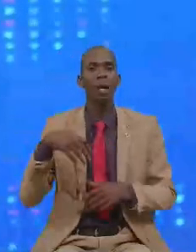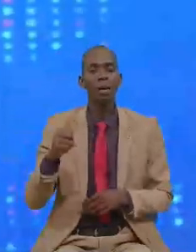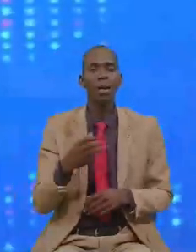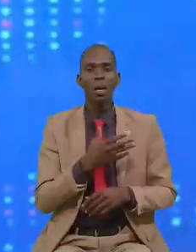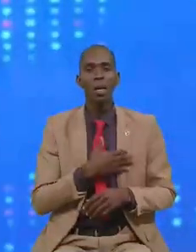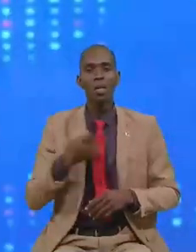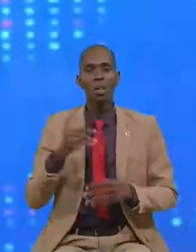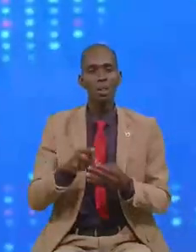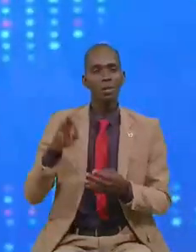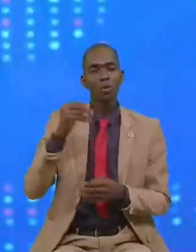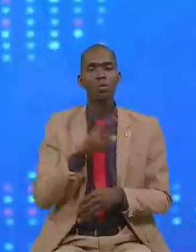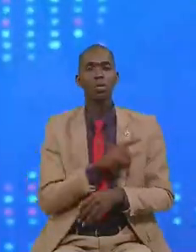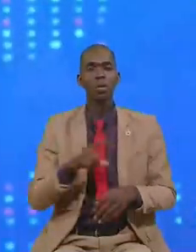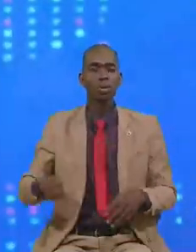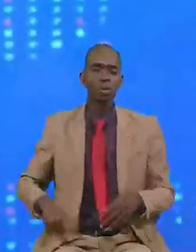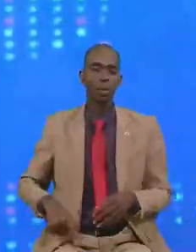Et l'Esprit du Seigneur,